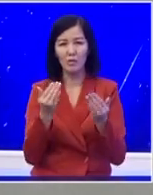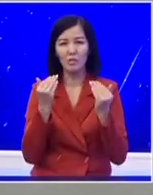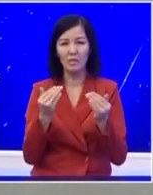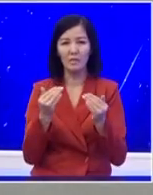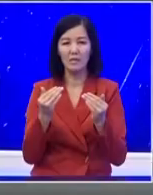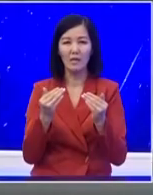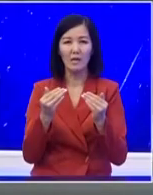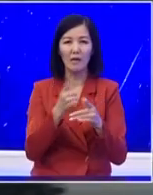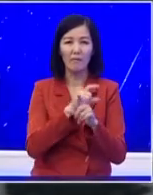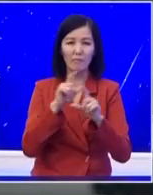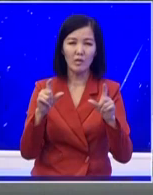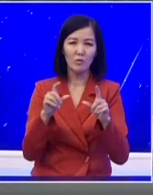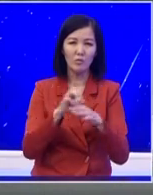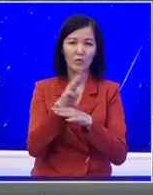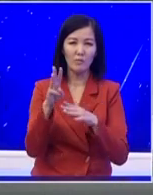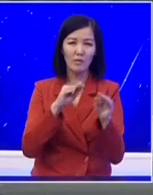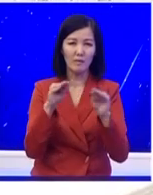в аптечную сеть.